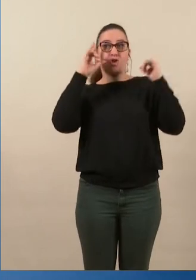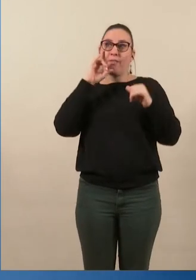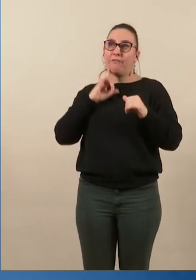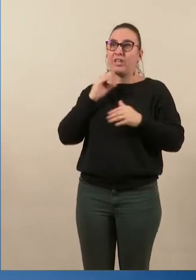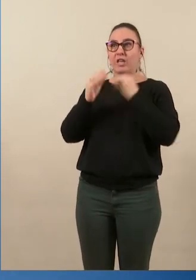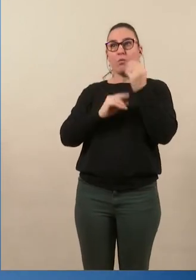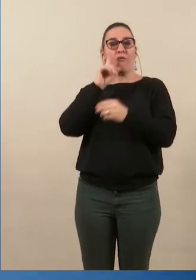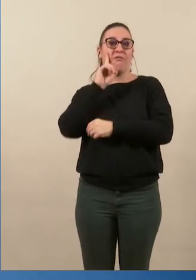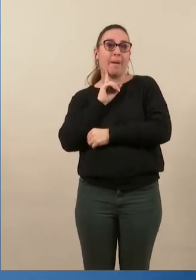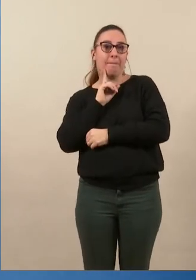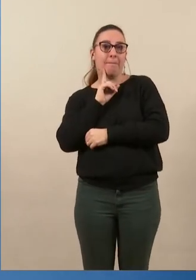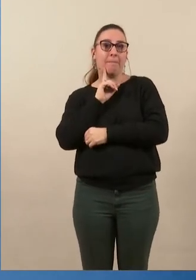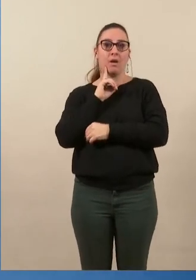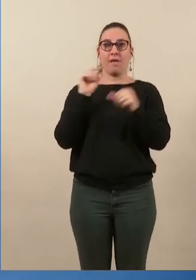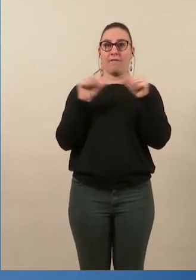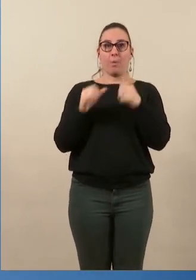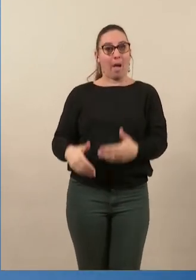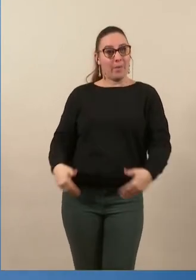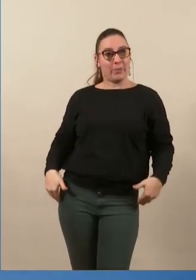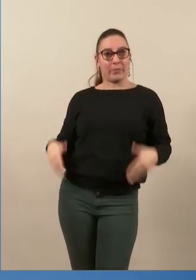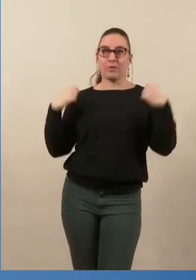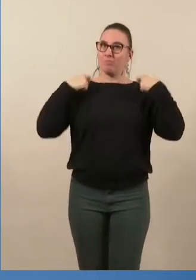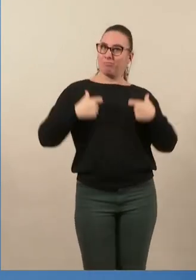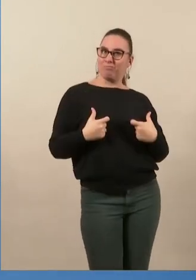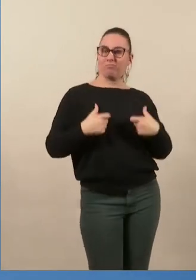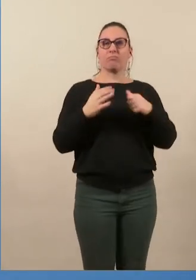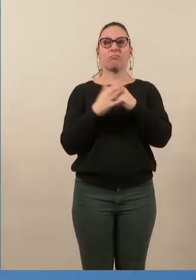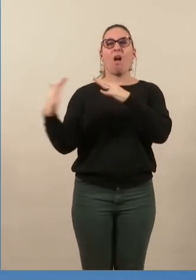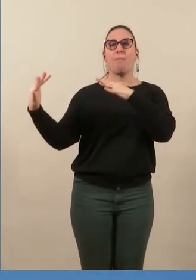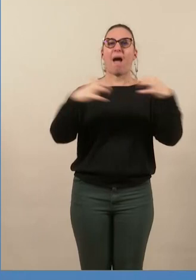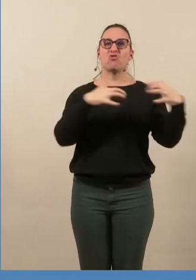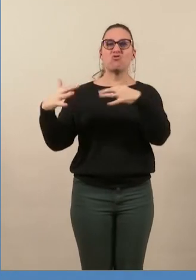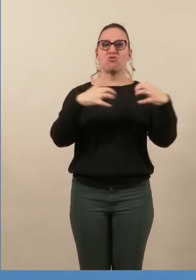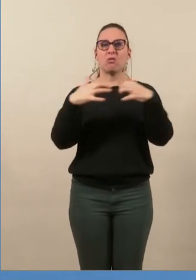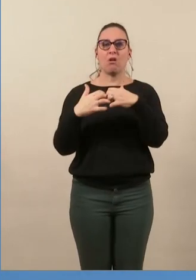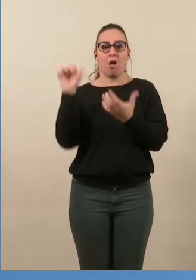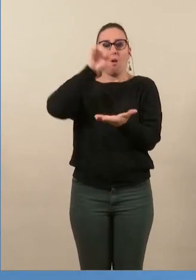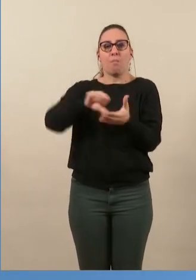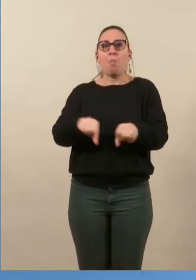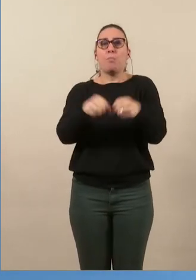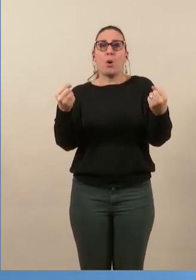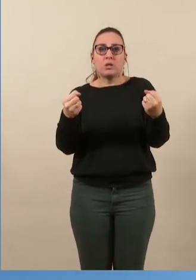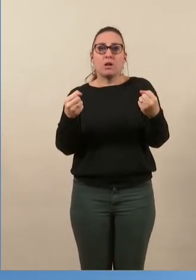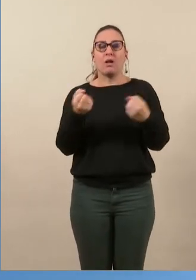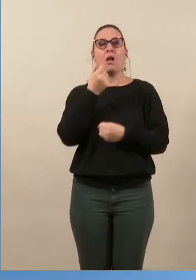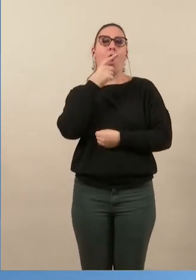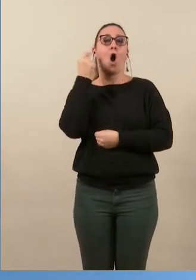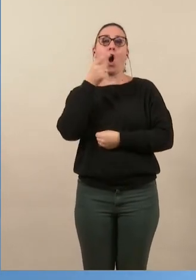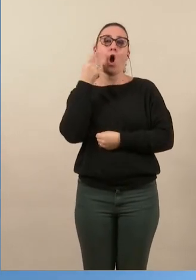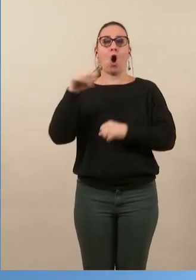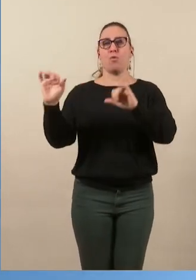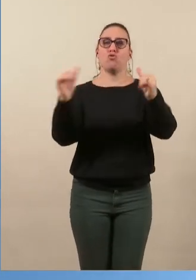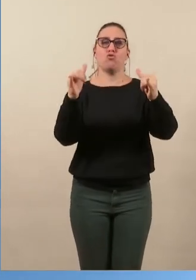femmes en petite tenue qui viennent assurer les interludes entre les moments où ces messieurs